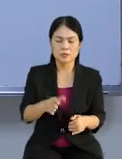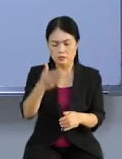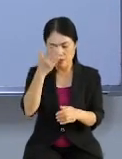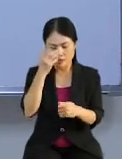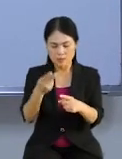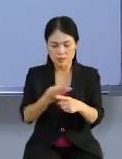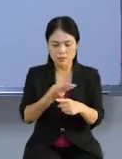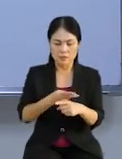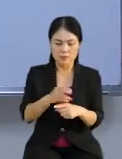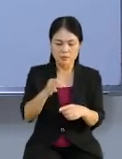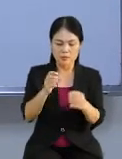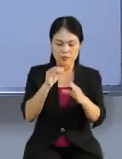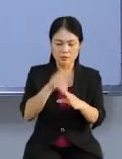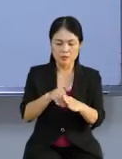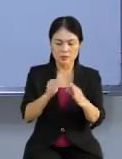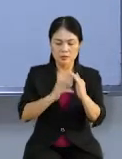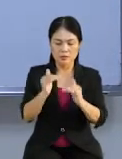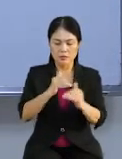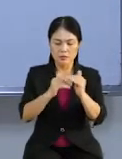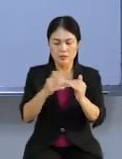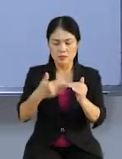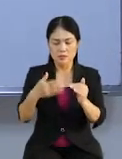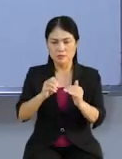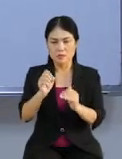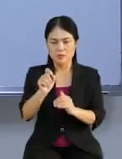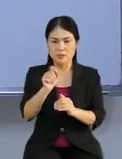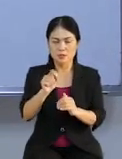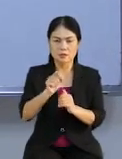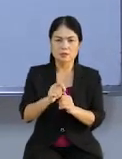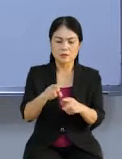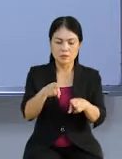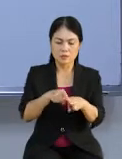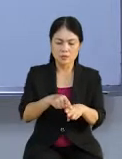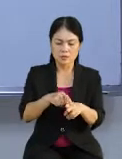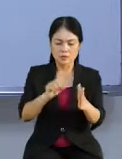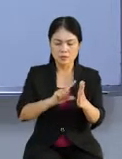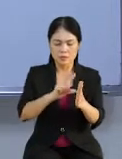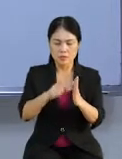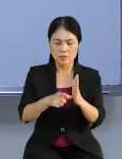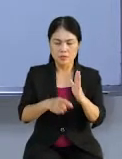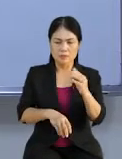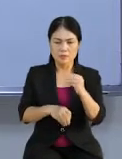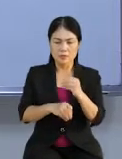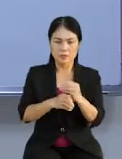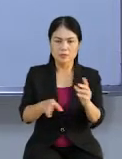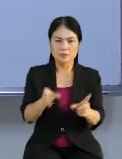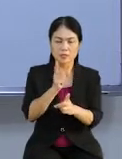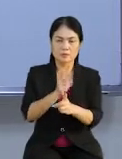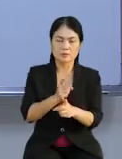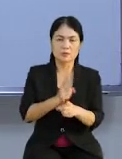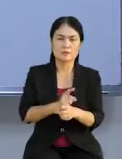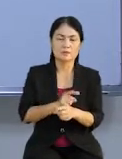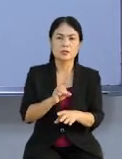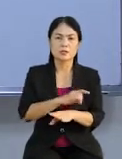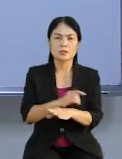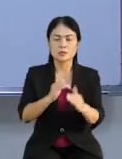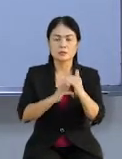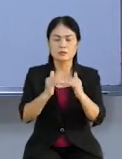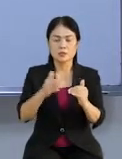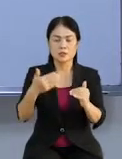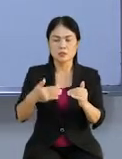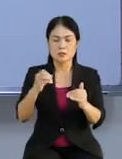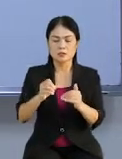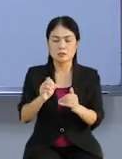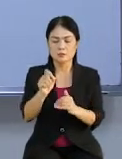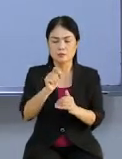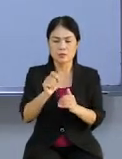phải lịch ảnh ở vốt nếu không ca xong môn ca sắp được kể này để bà bàn toát nâng để chiến ní bàn tham kết ở bán trầm trời vậy để dân xong môn ca sắp được